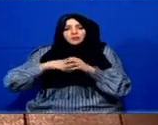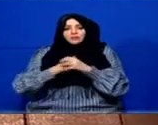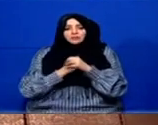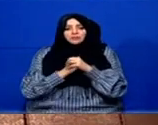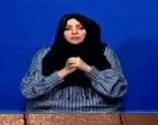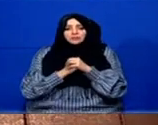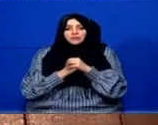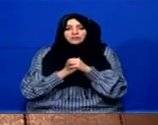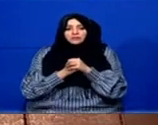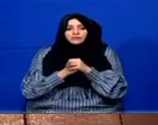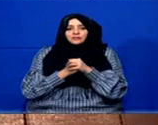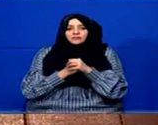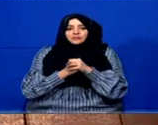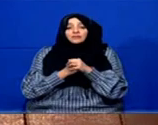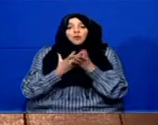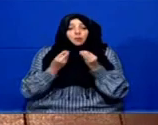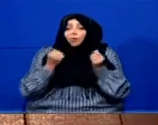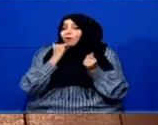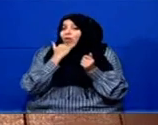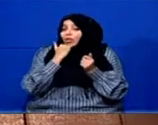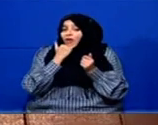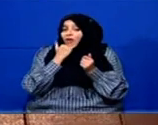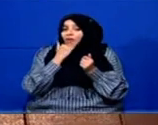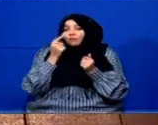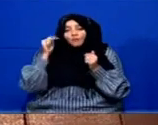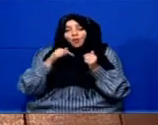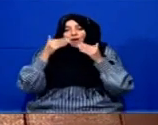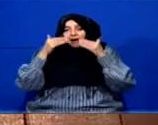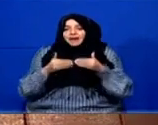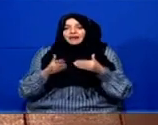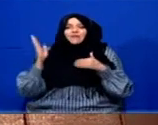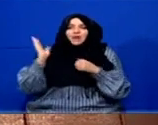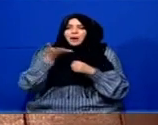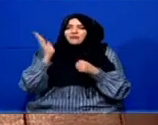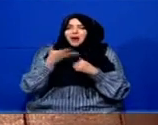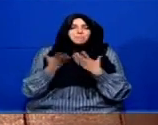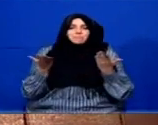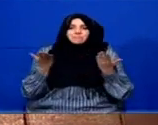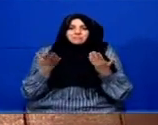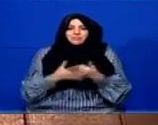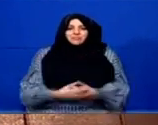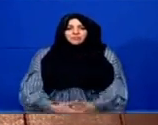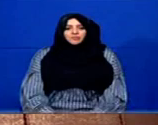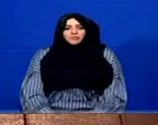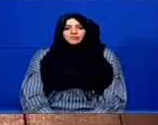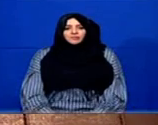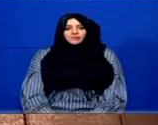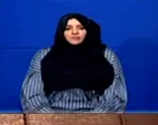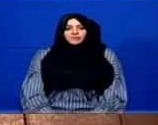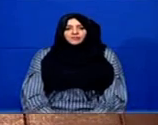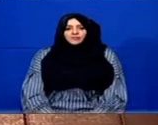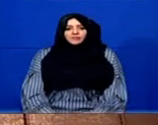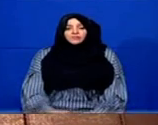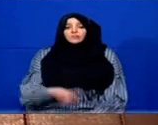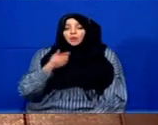ياللي غلطه وداروا هذا الاخطاء يحبسو يتوقف نهائيا وقت ما يسمحليش